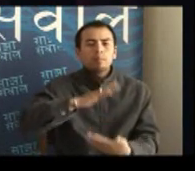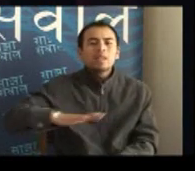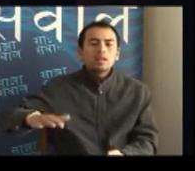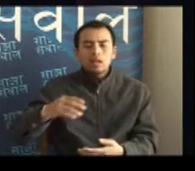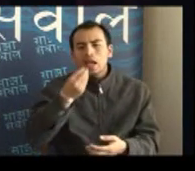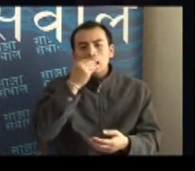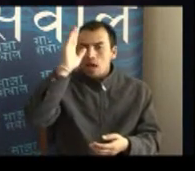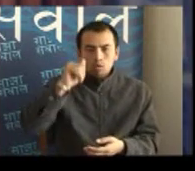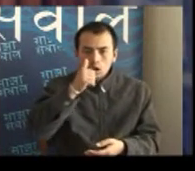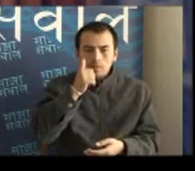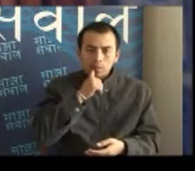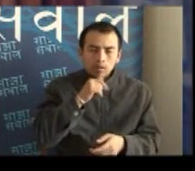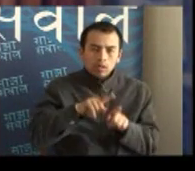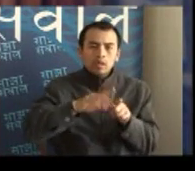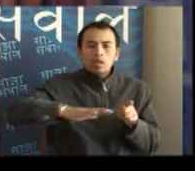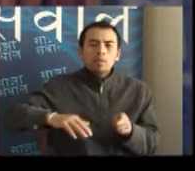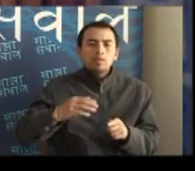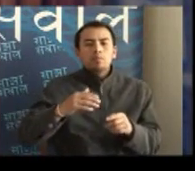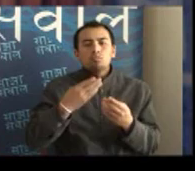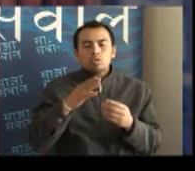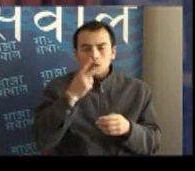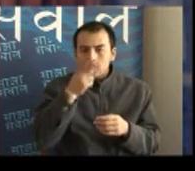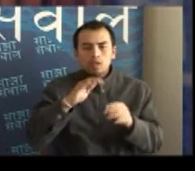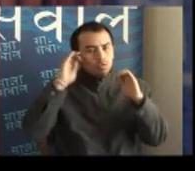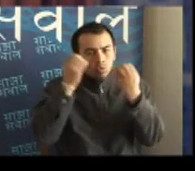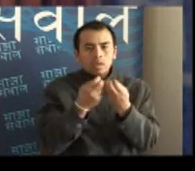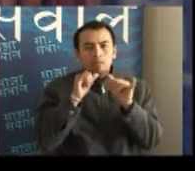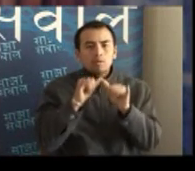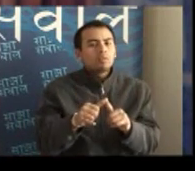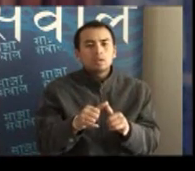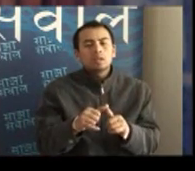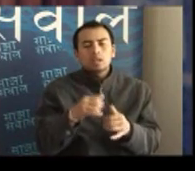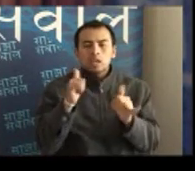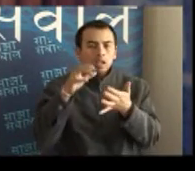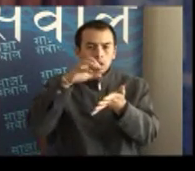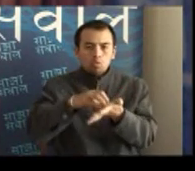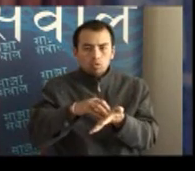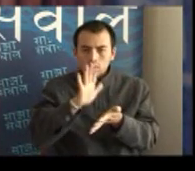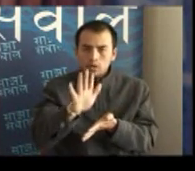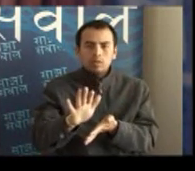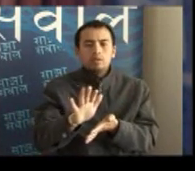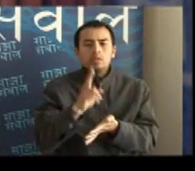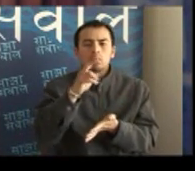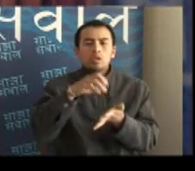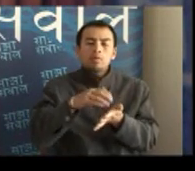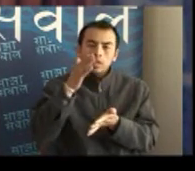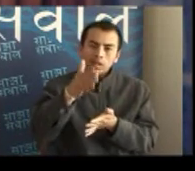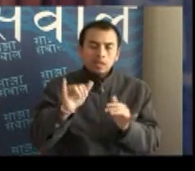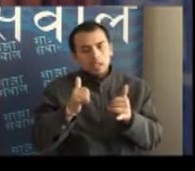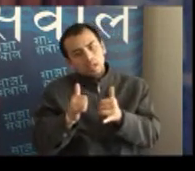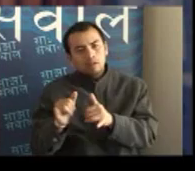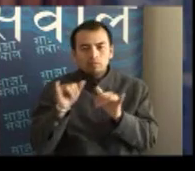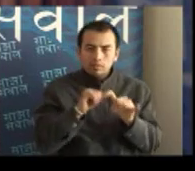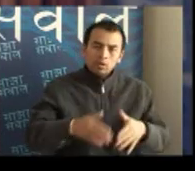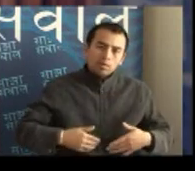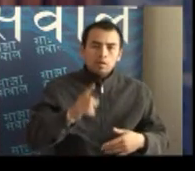आएको गेस्टहरूको बच्चा लिएर आउनुहुन्छ है, बच्चाहरूको चाहिँ हेरचाह गर्नलाई हाम्रो छुट्टै किसिमको एउटा चाहिँ बच्चा खेल्ने एउटा ठाउँ छ, त्यो ठाउँमा उहाँहरूले खेलाएर पनि उहाँहरूले चाहिँ